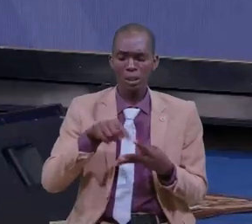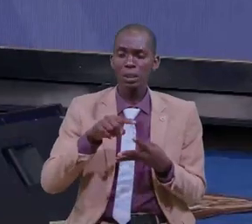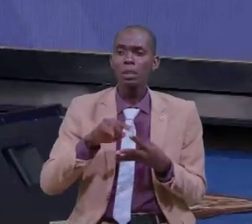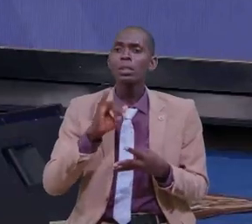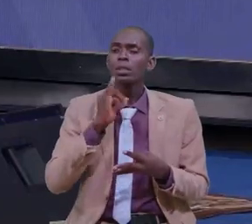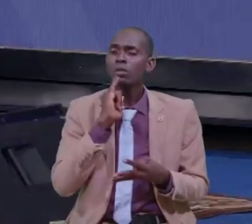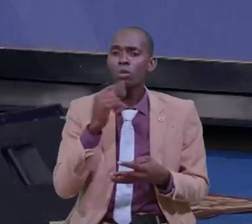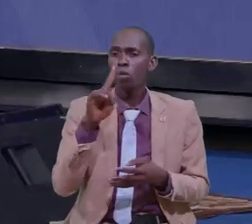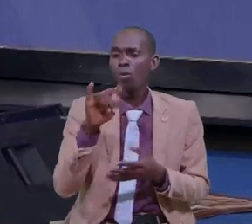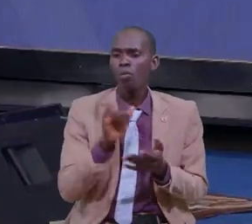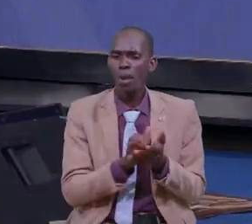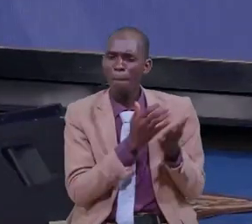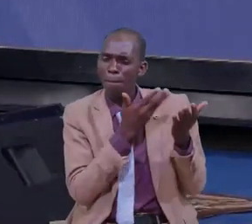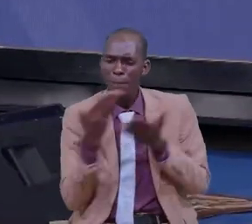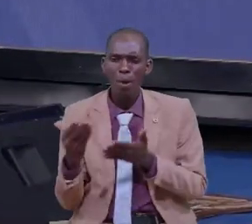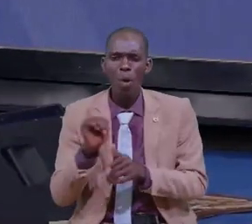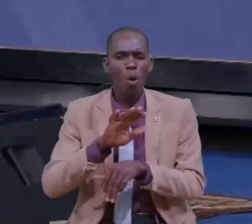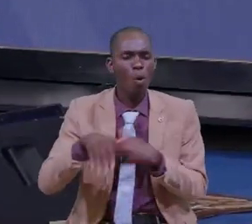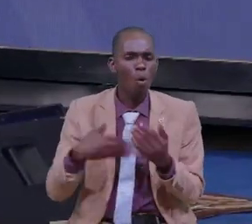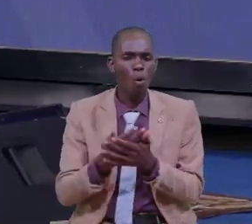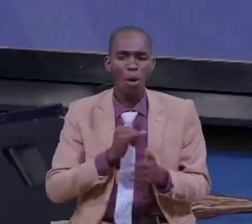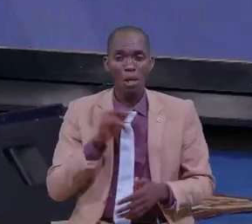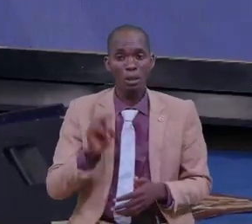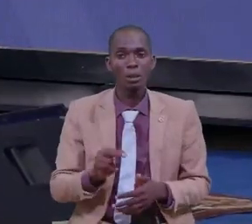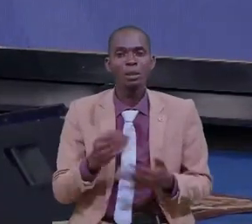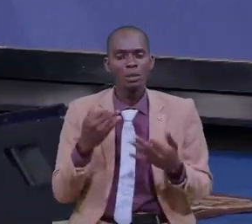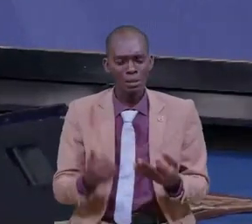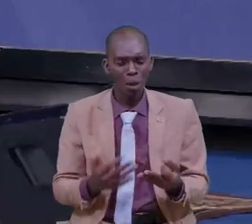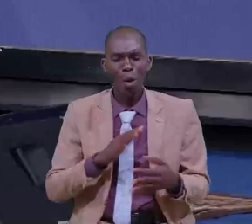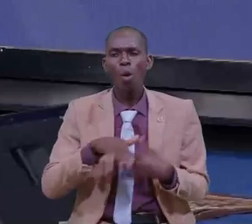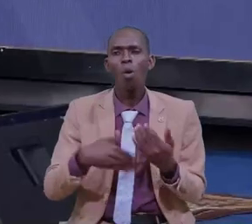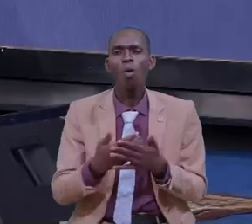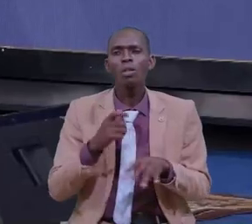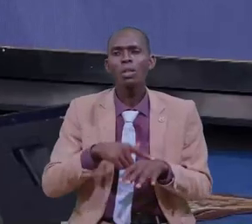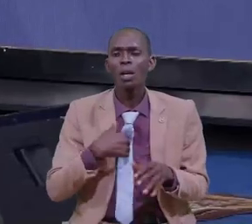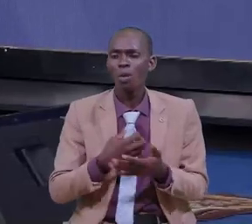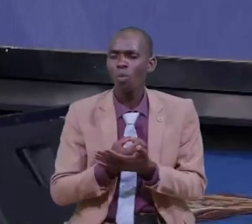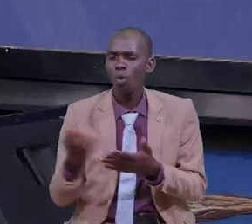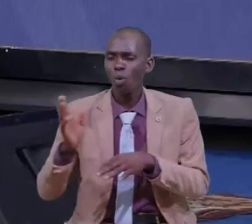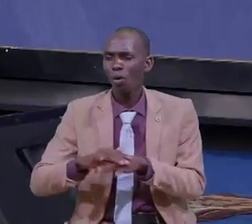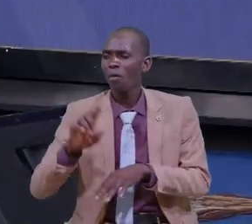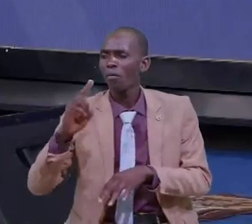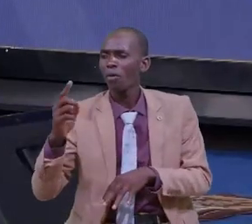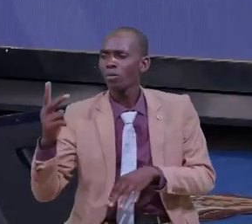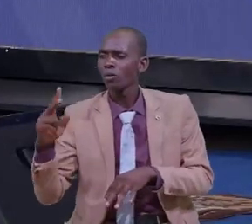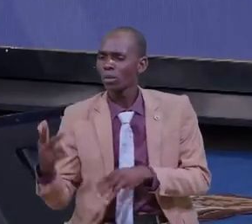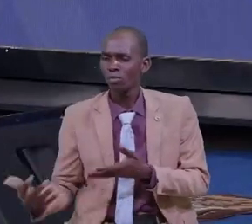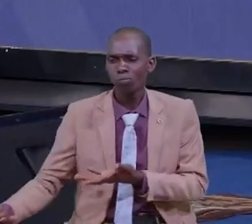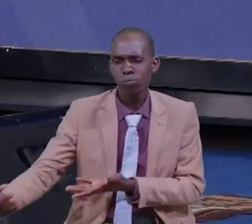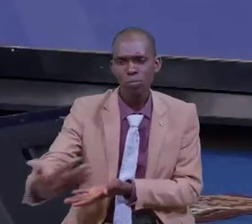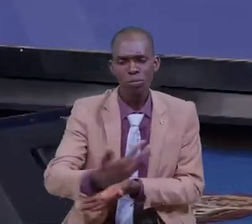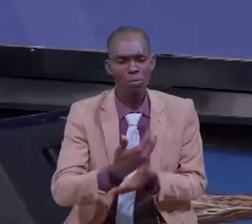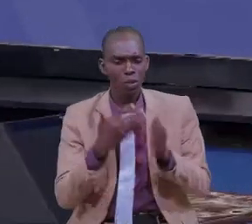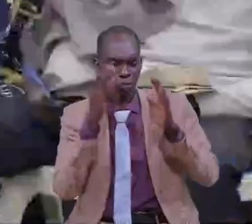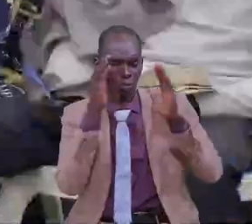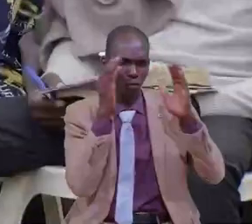où, c'est ça qui produit tout ce dont j'ai besoin. Rassemble tout le temps que tu as, tous les efforts que tu as, et centre